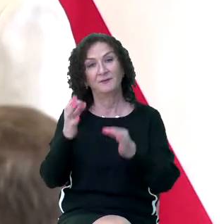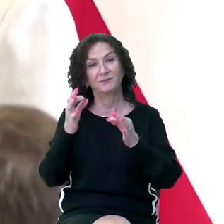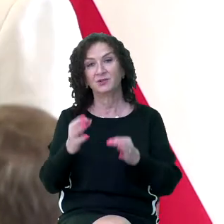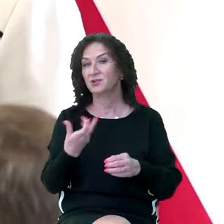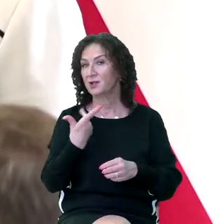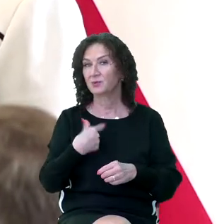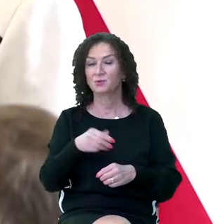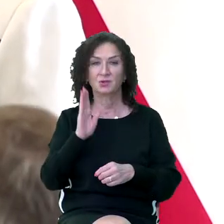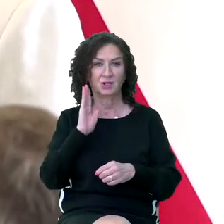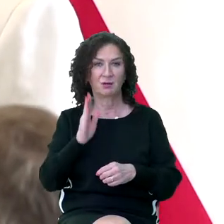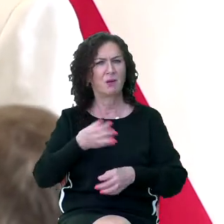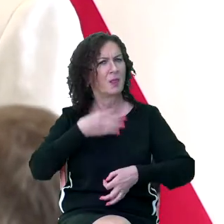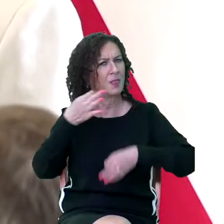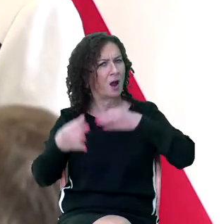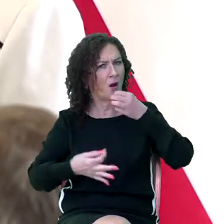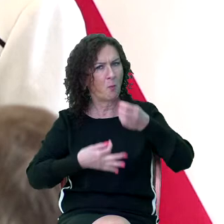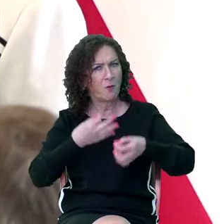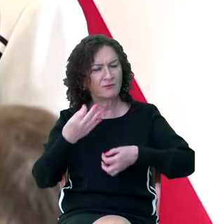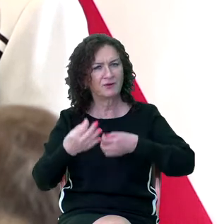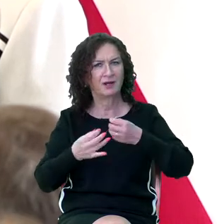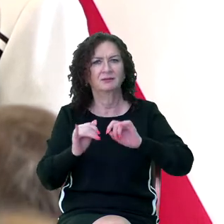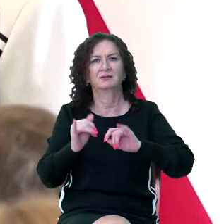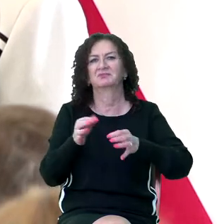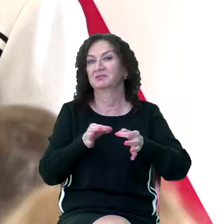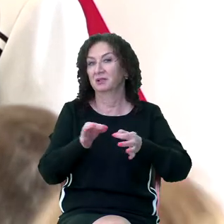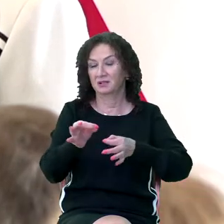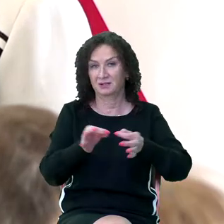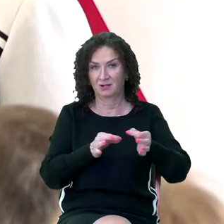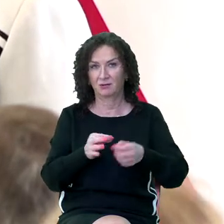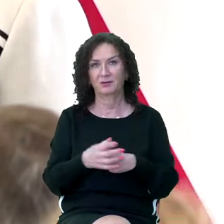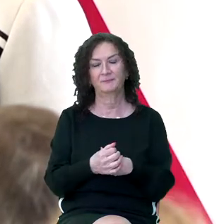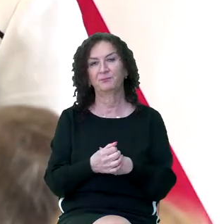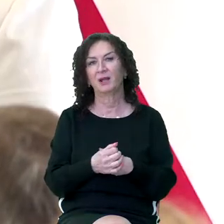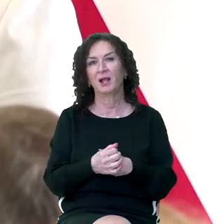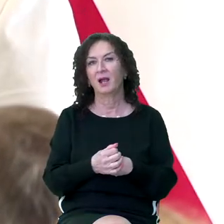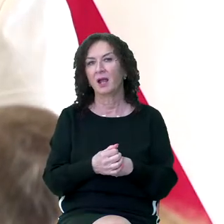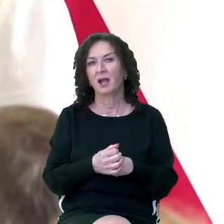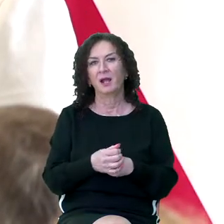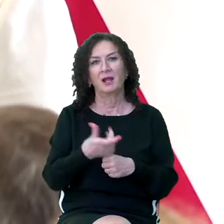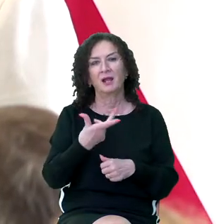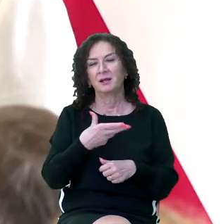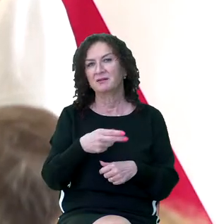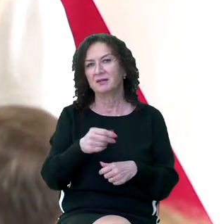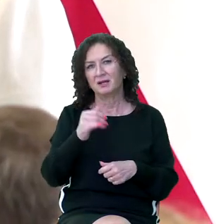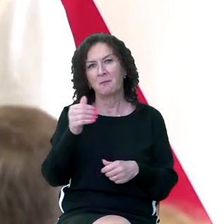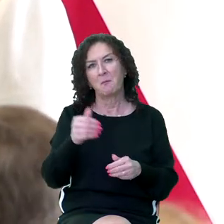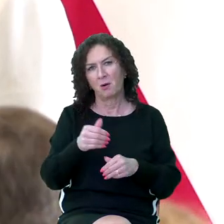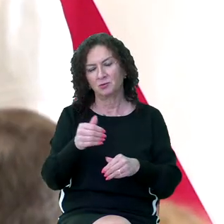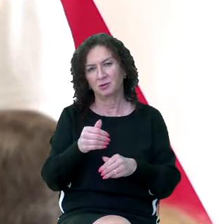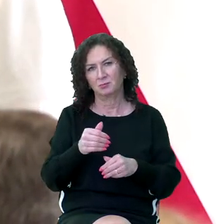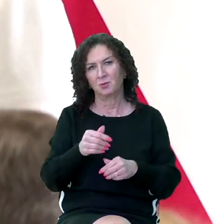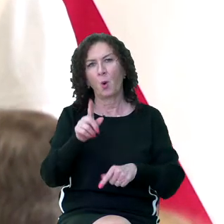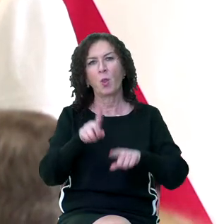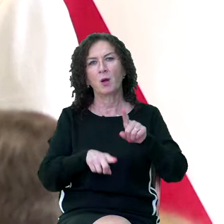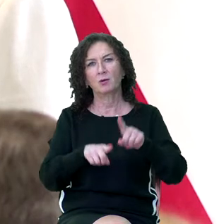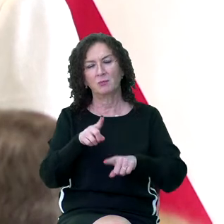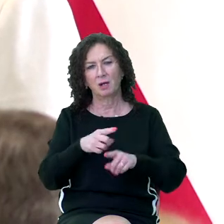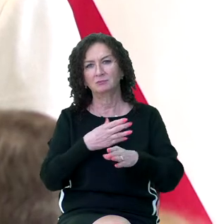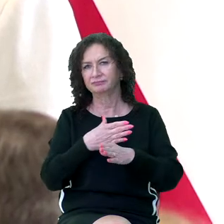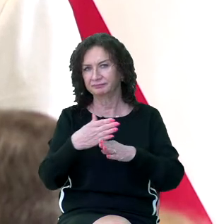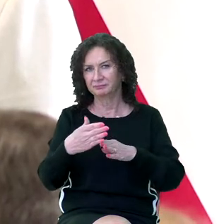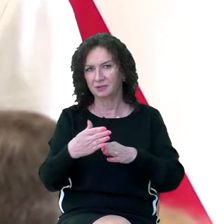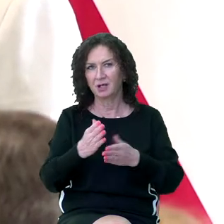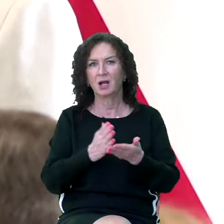historycznego, o normalnym funkcjonowaniu służby cywilnej, a nawet możemy mówić, że aparat państwowy w pewnych tych okresach